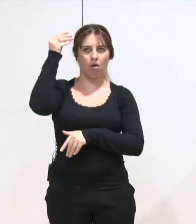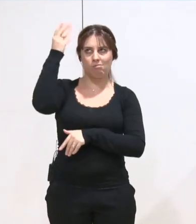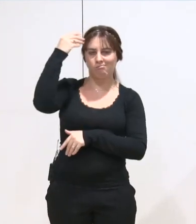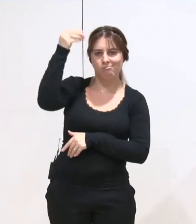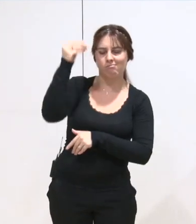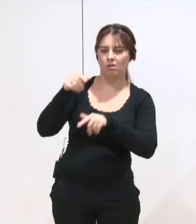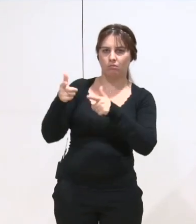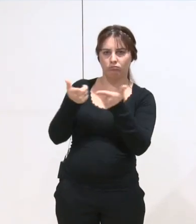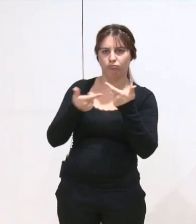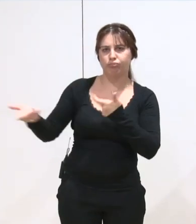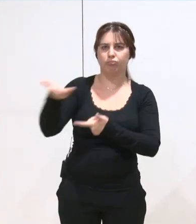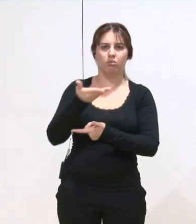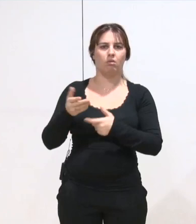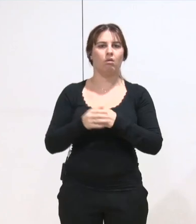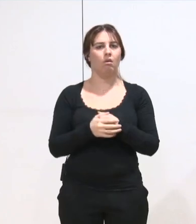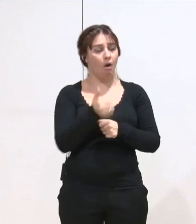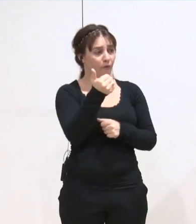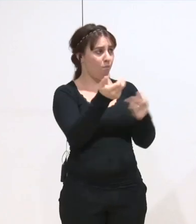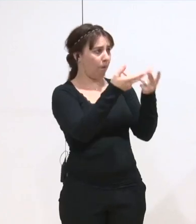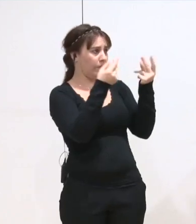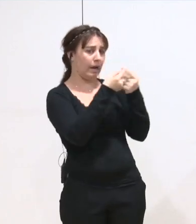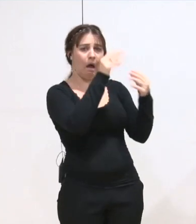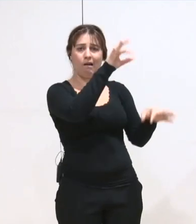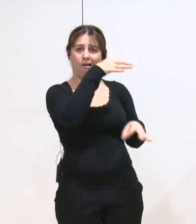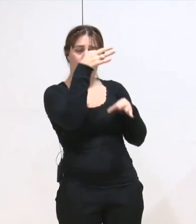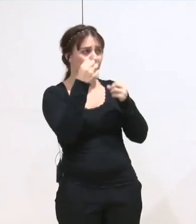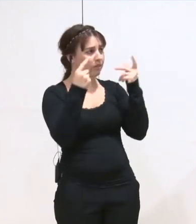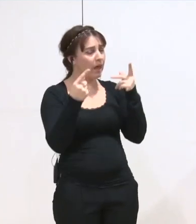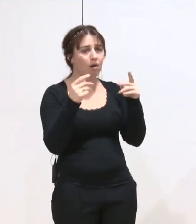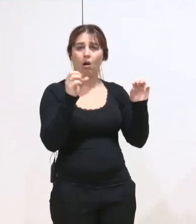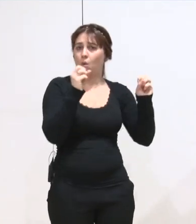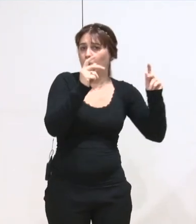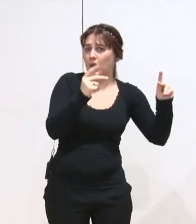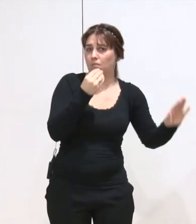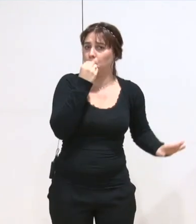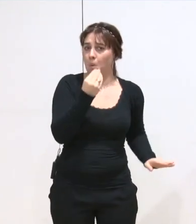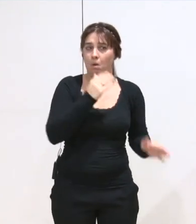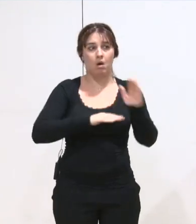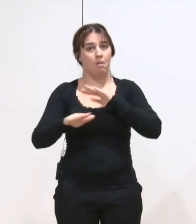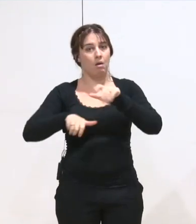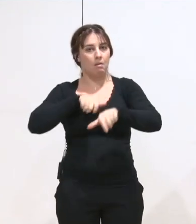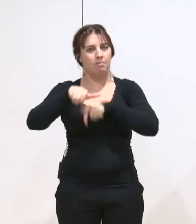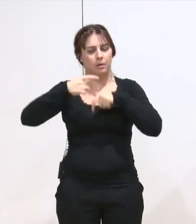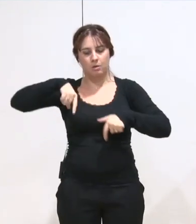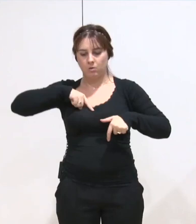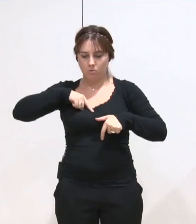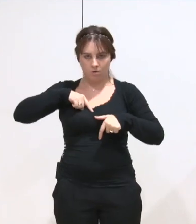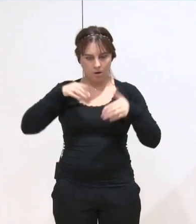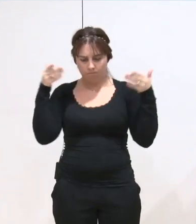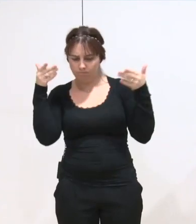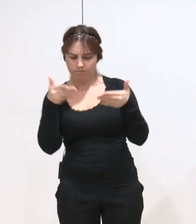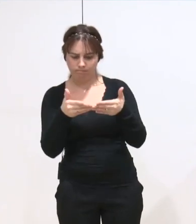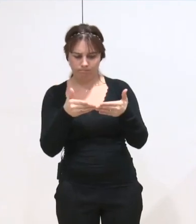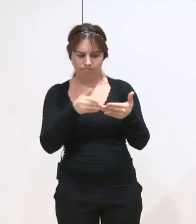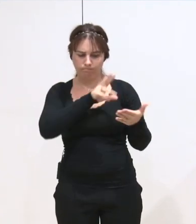la compassion que vous leur témoignez dans vos déclarations vous honore. Mais pour ceux d'entre nous qui leur prêtent attention depuis longtemps et